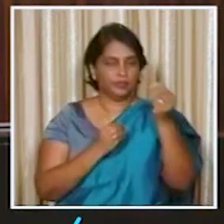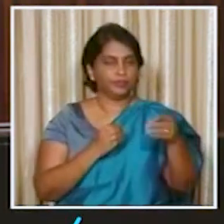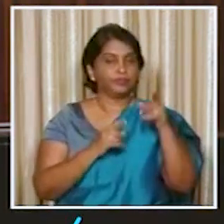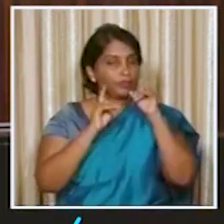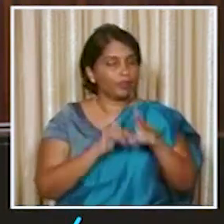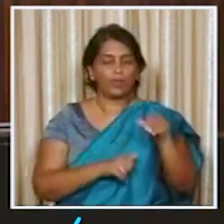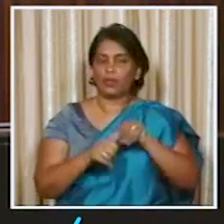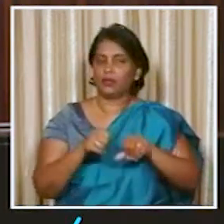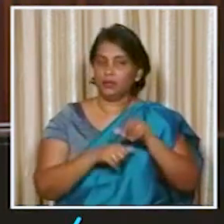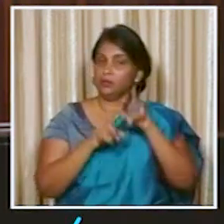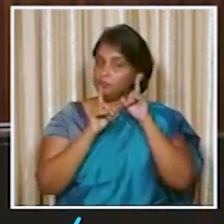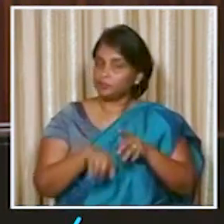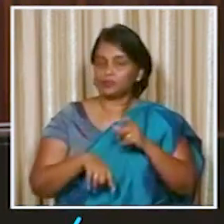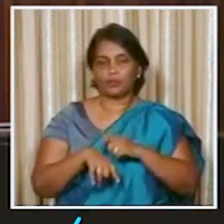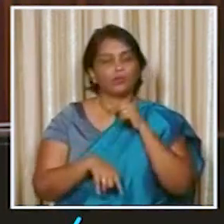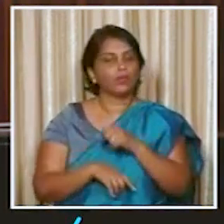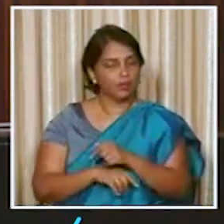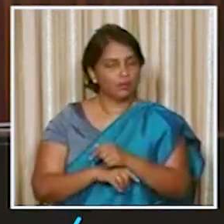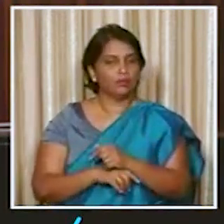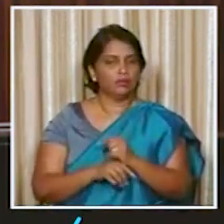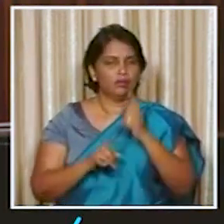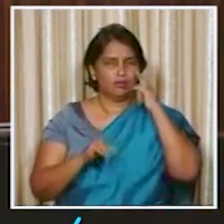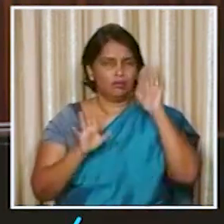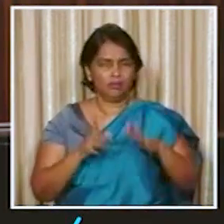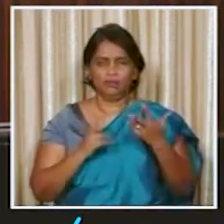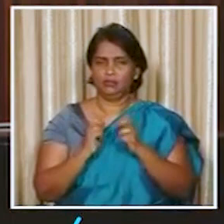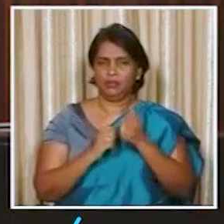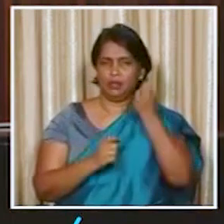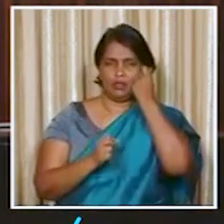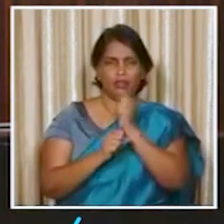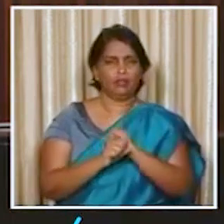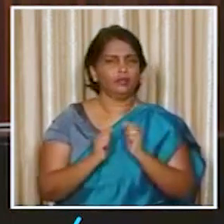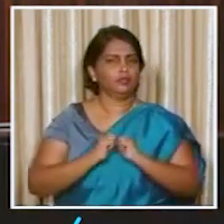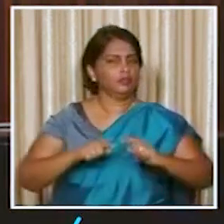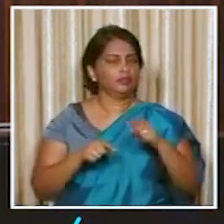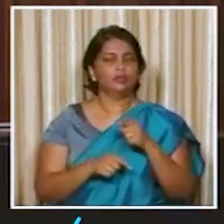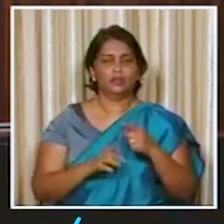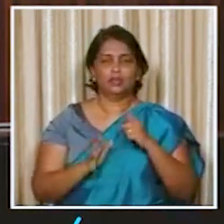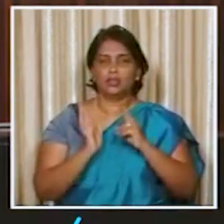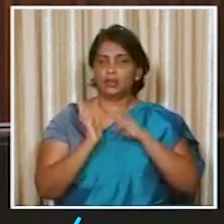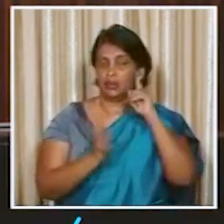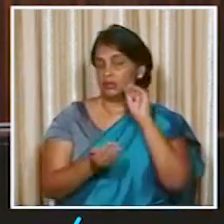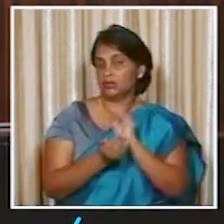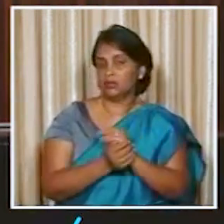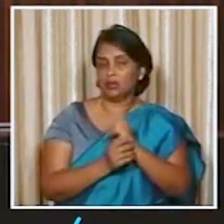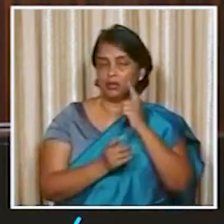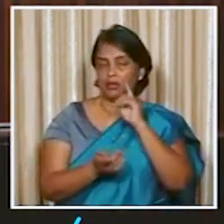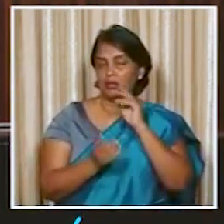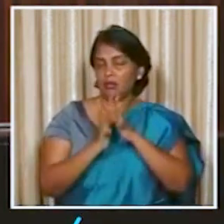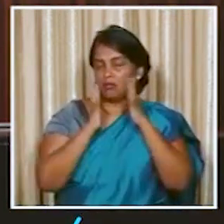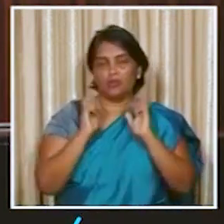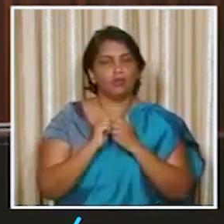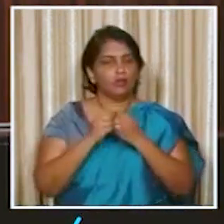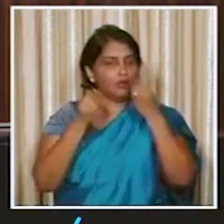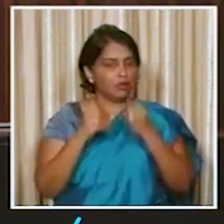එවැනි ආයතනයක් මෙවැනි අවස්ථාවක අතිරණාත්මකව සහ මතයක් නොමැතිව කටයුතු කිරීම ජාතික ආරක්ෂාවේ හිතාමතාම අනතුරේ